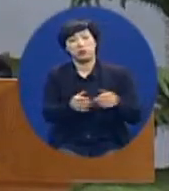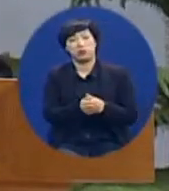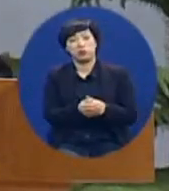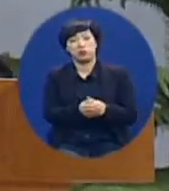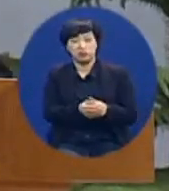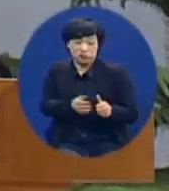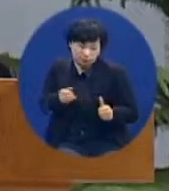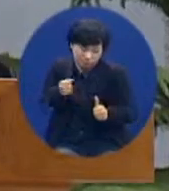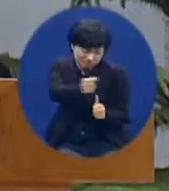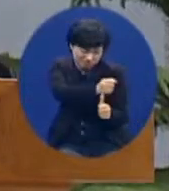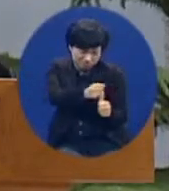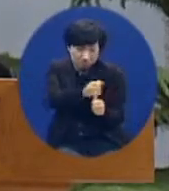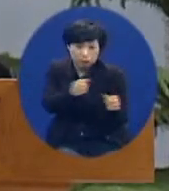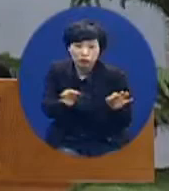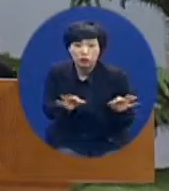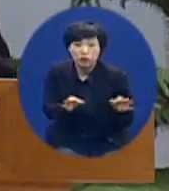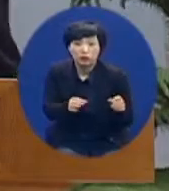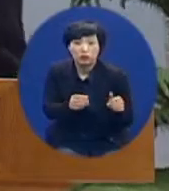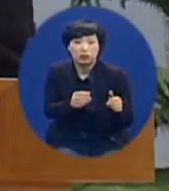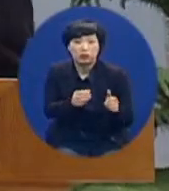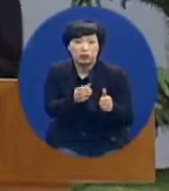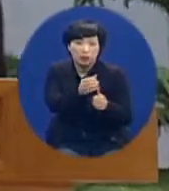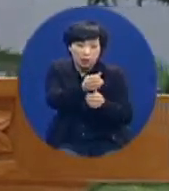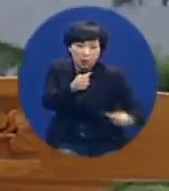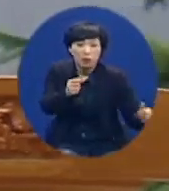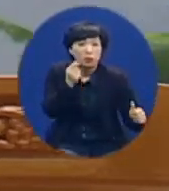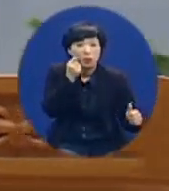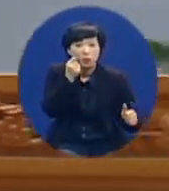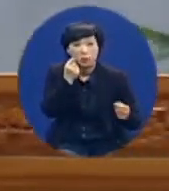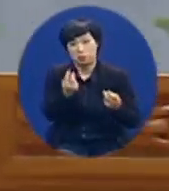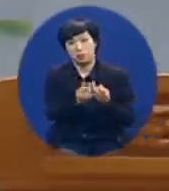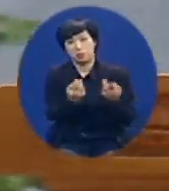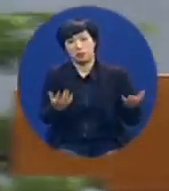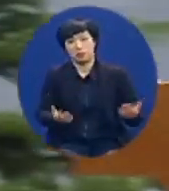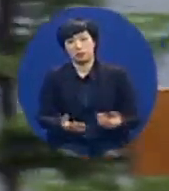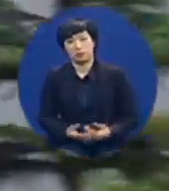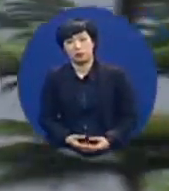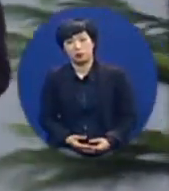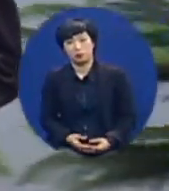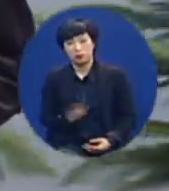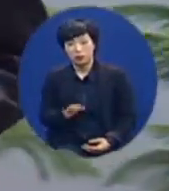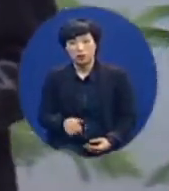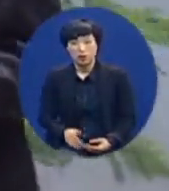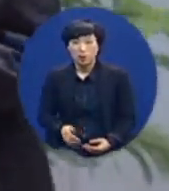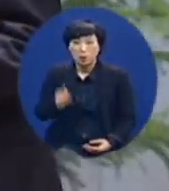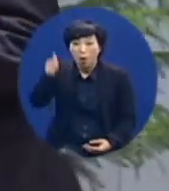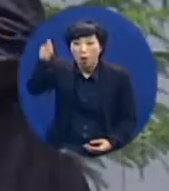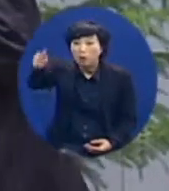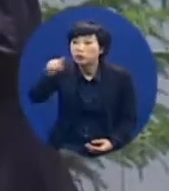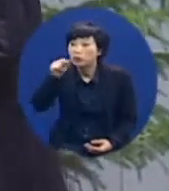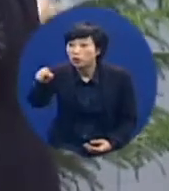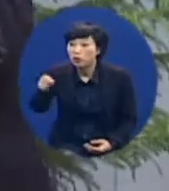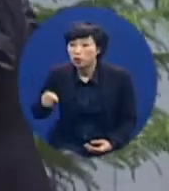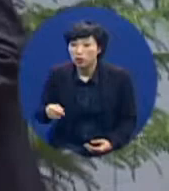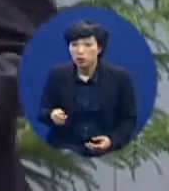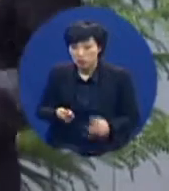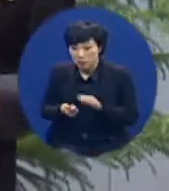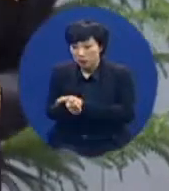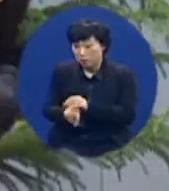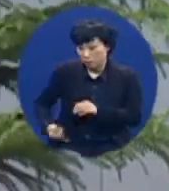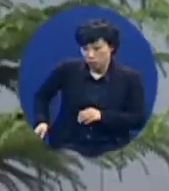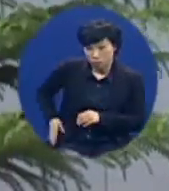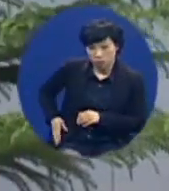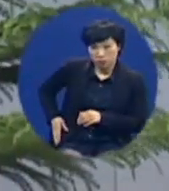없다는 거예요. 바로 뭐 They wing the animals up with